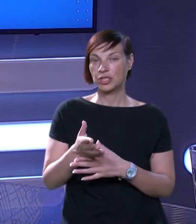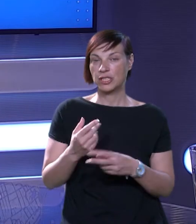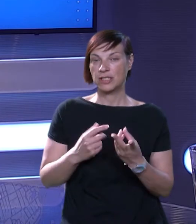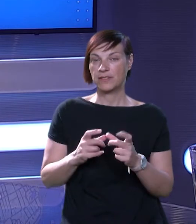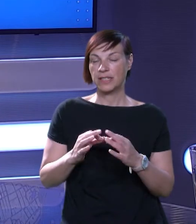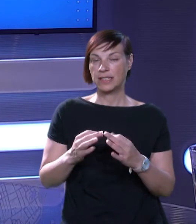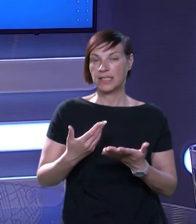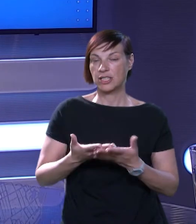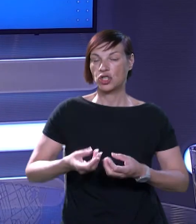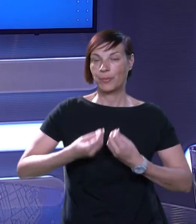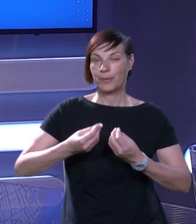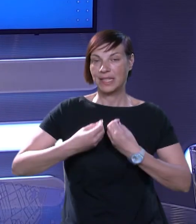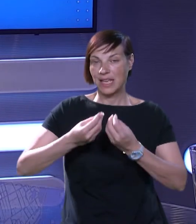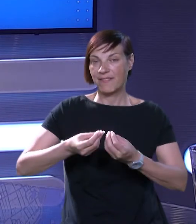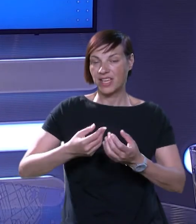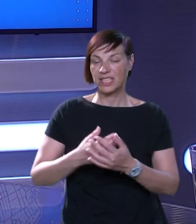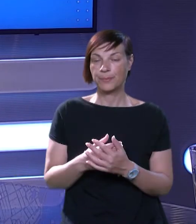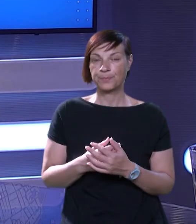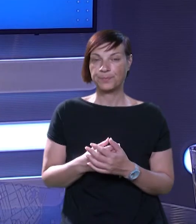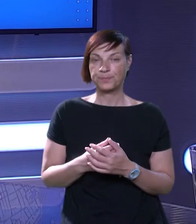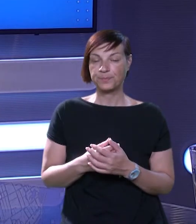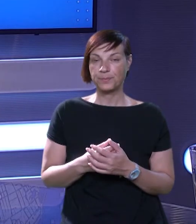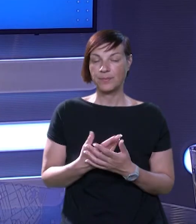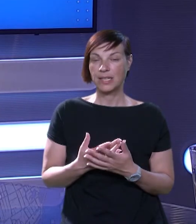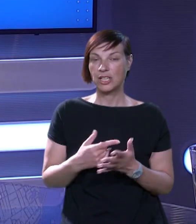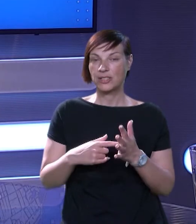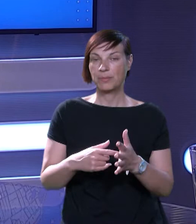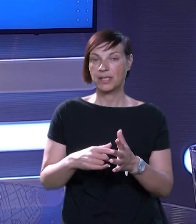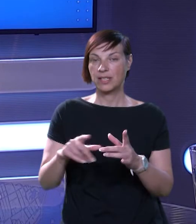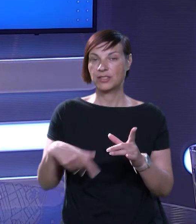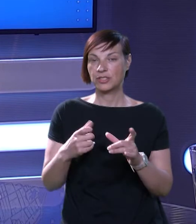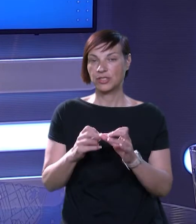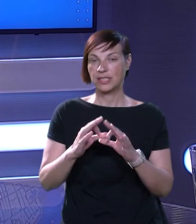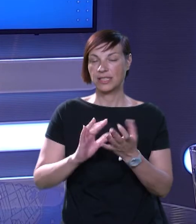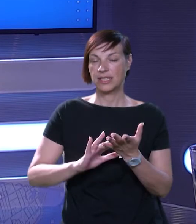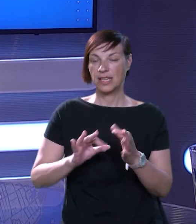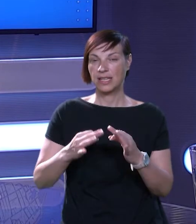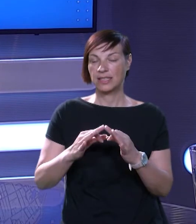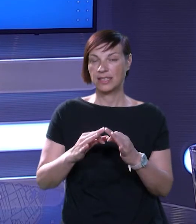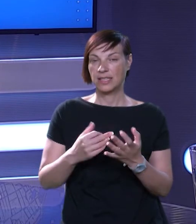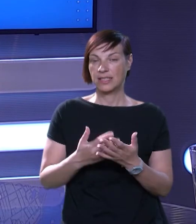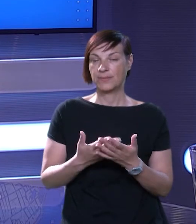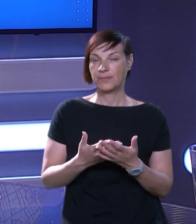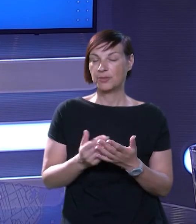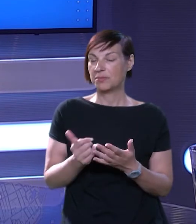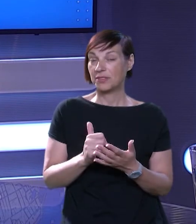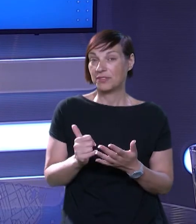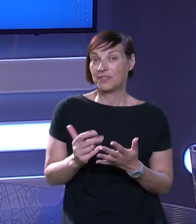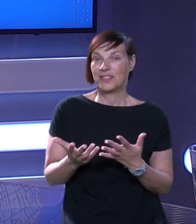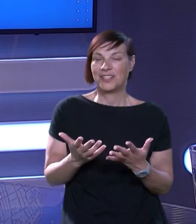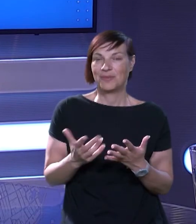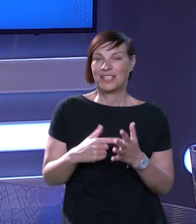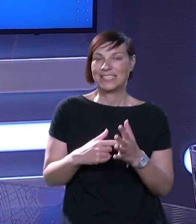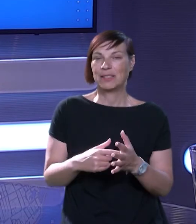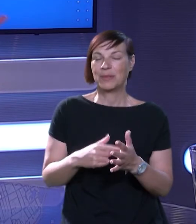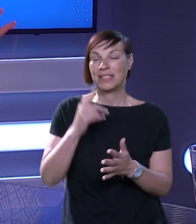a Vanja je održao predavanje. I onda je prikazao Janje i to mi je bilo genijalno, evo,